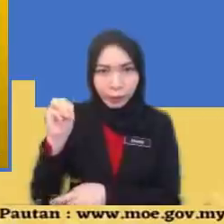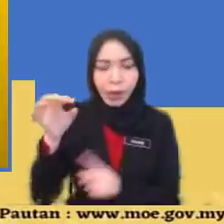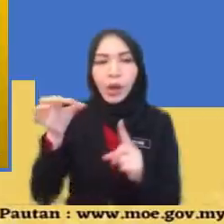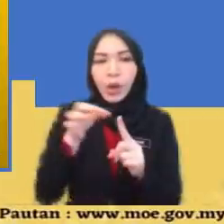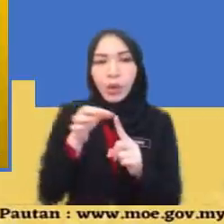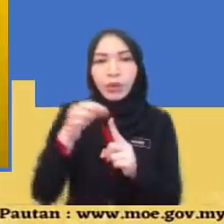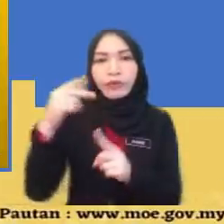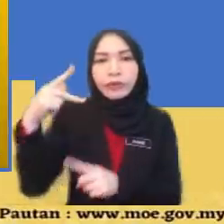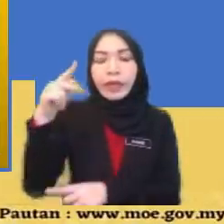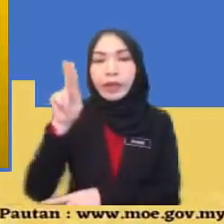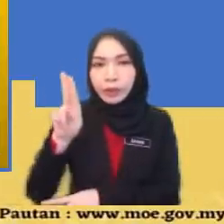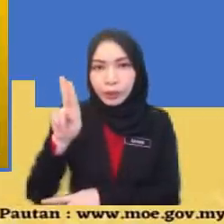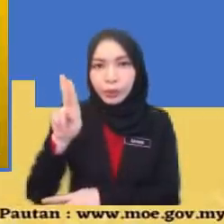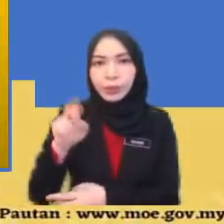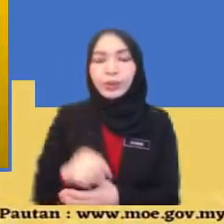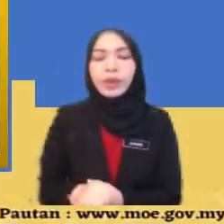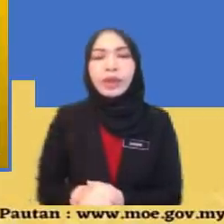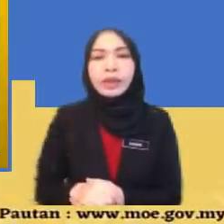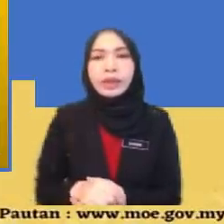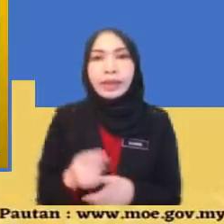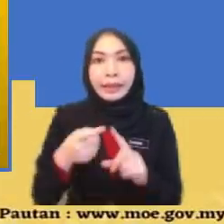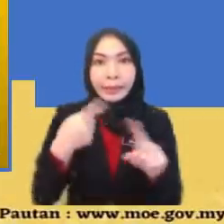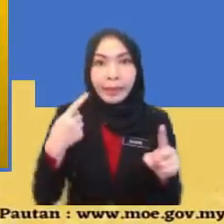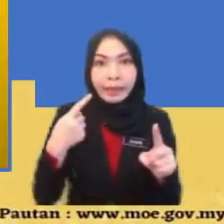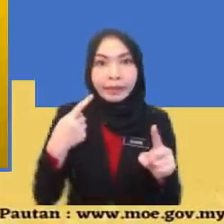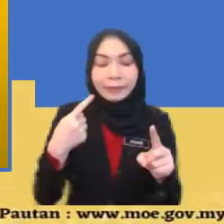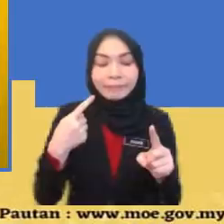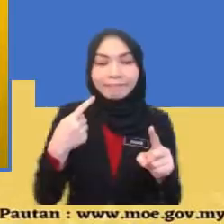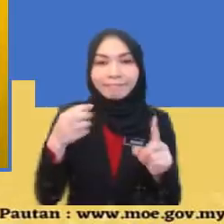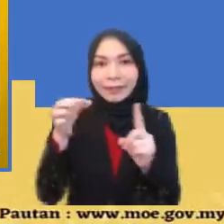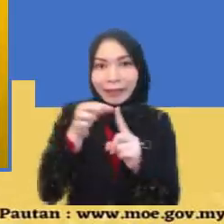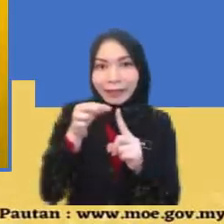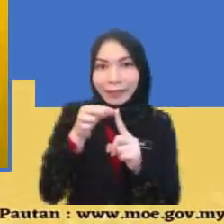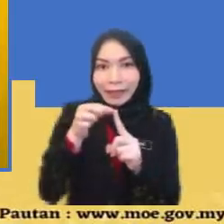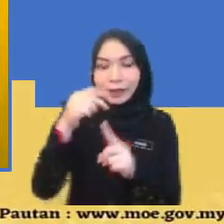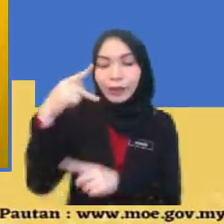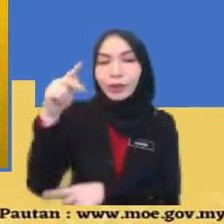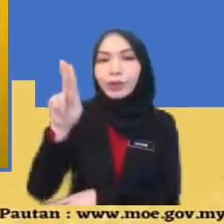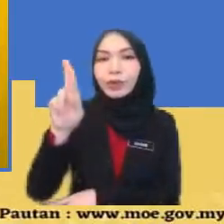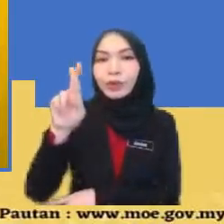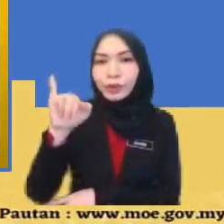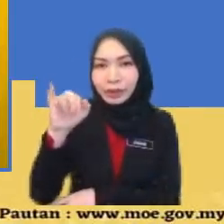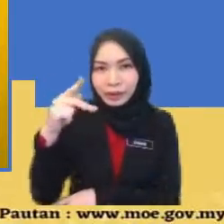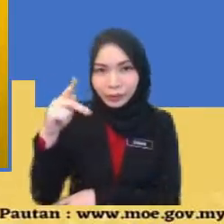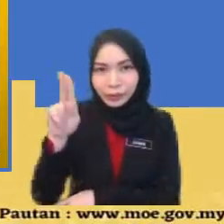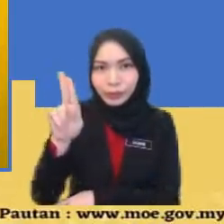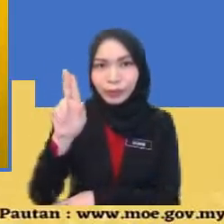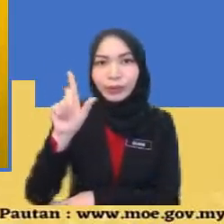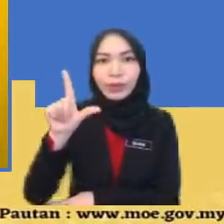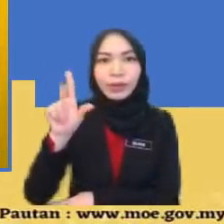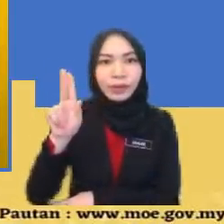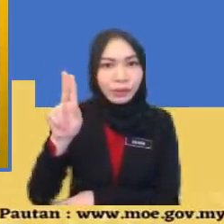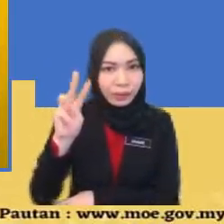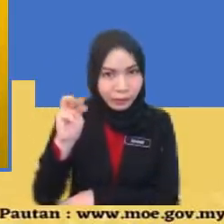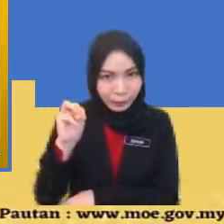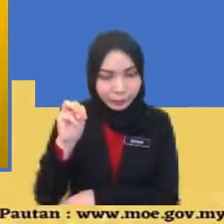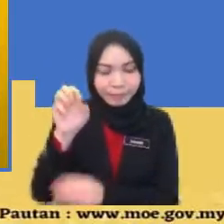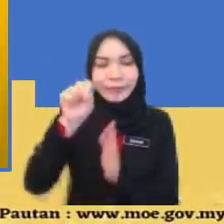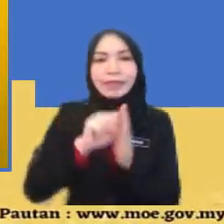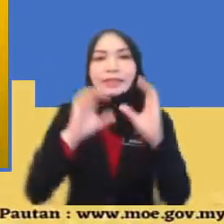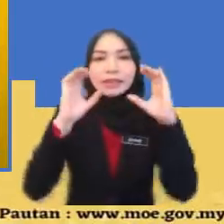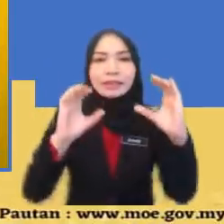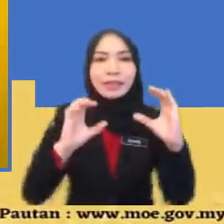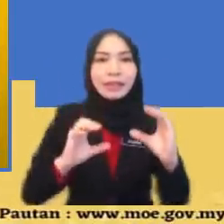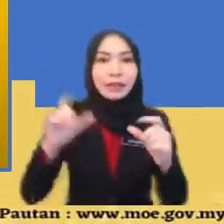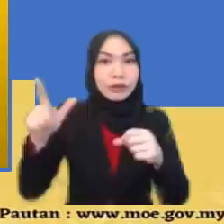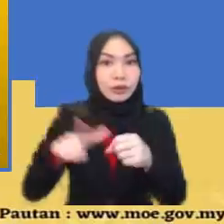pelaksanaan kliklm dan bagi memperkaya segan murid-murid di seluruh Indonesia secara keseluruhannya ia